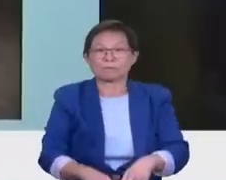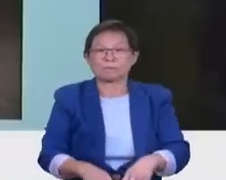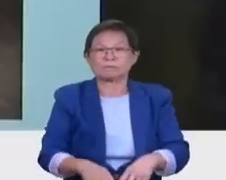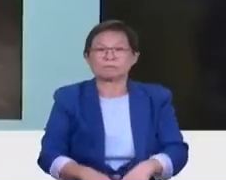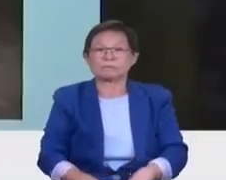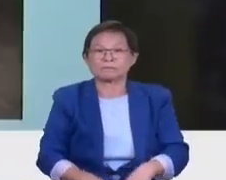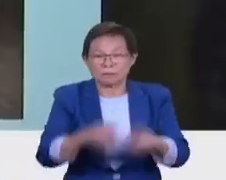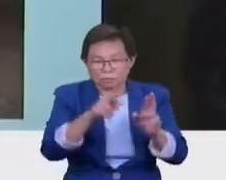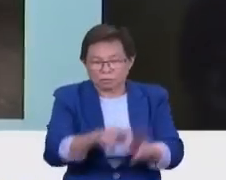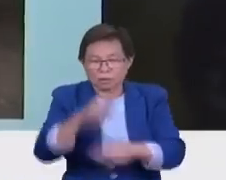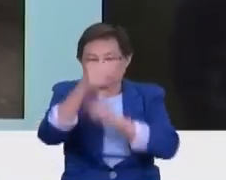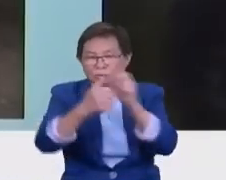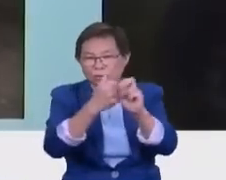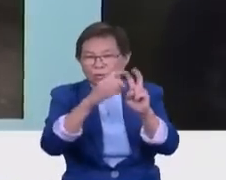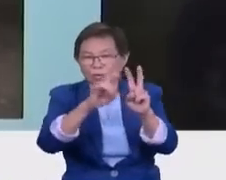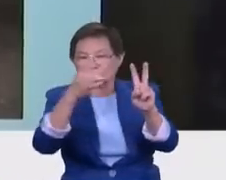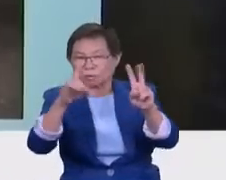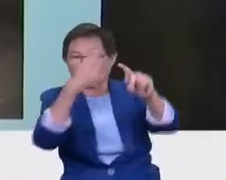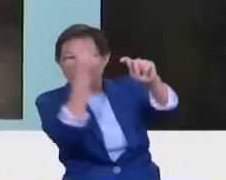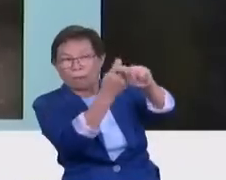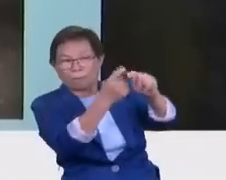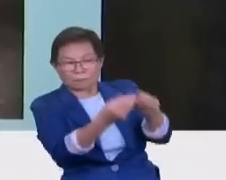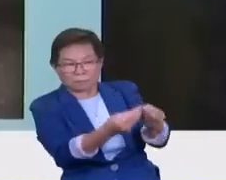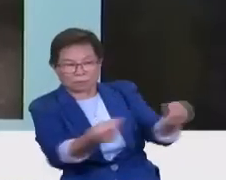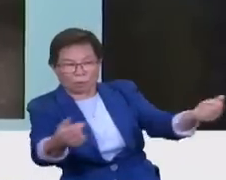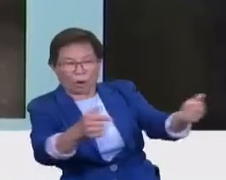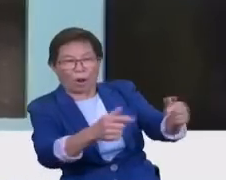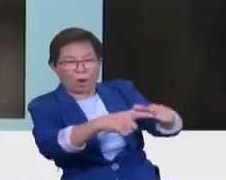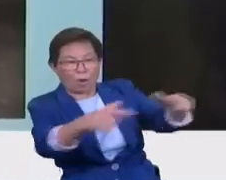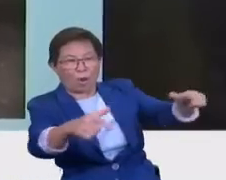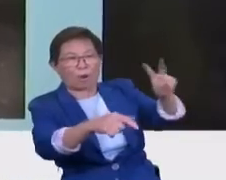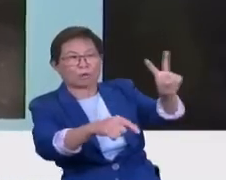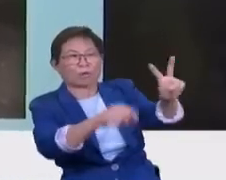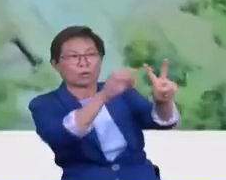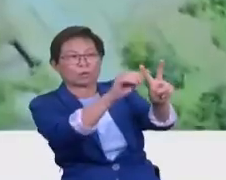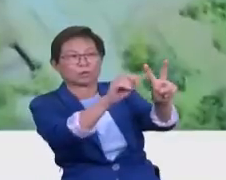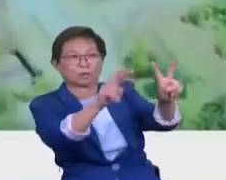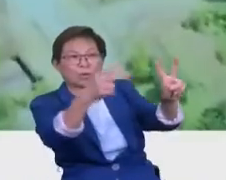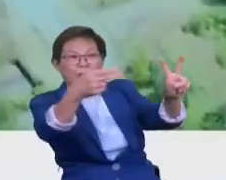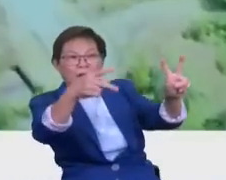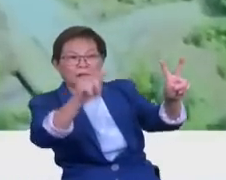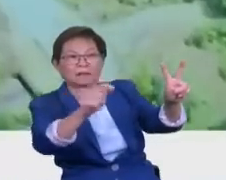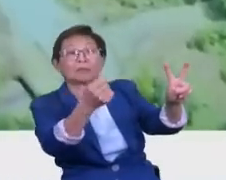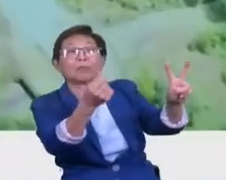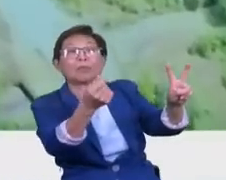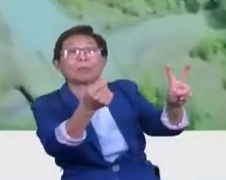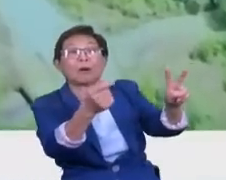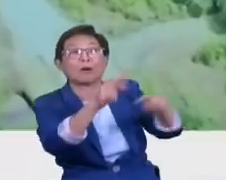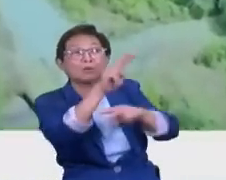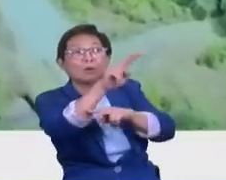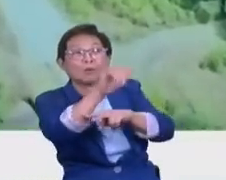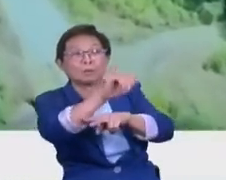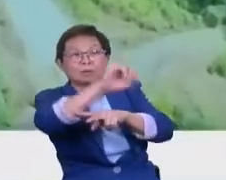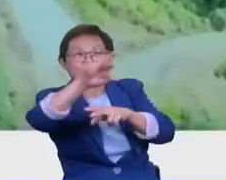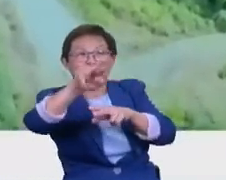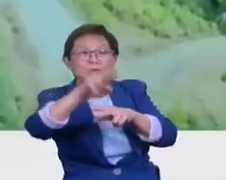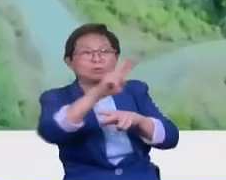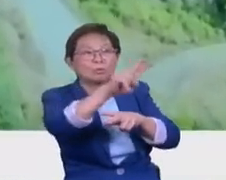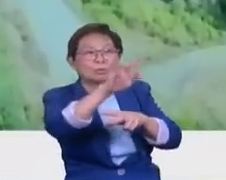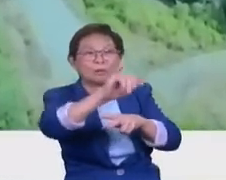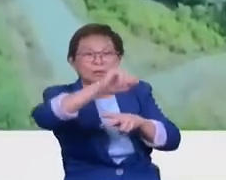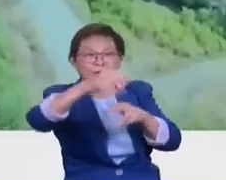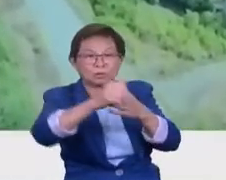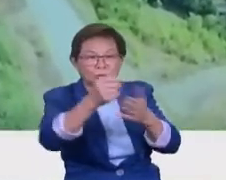sejak 2018 dibina di atas tanah seluas 202 hektar dengan kos lebih 26 juta